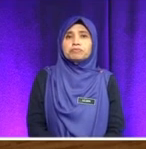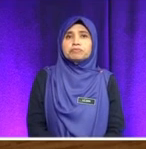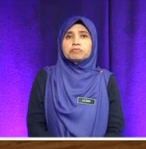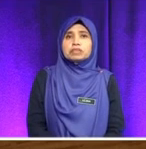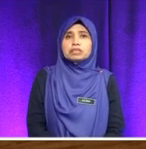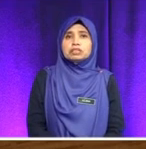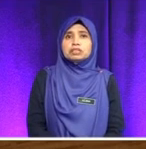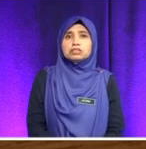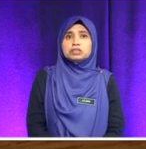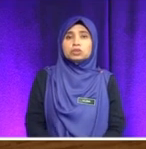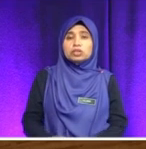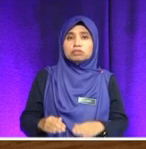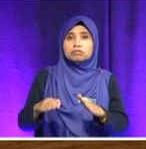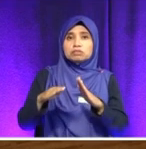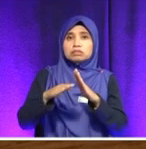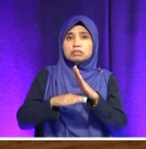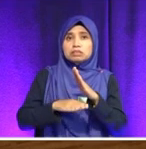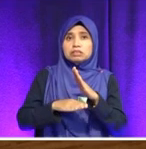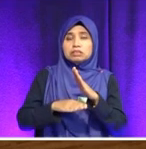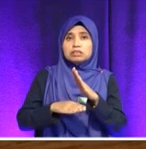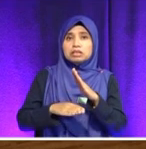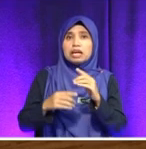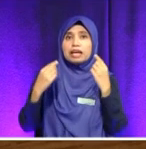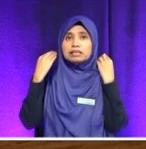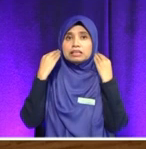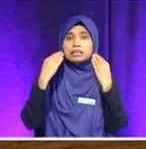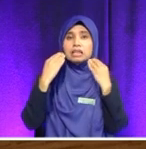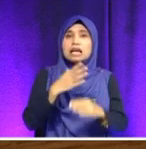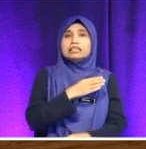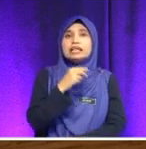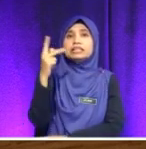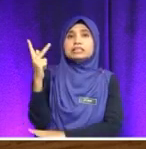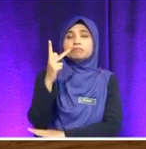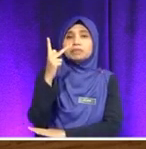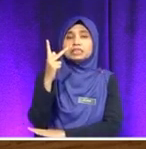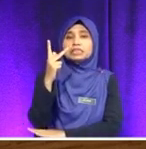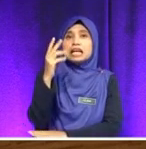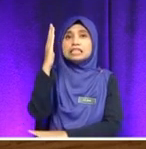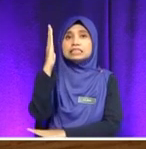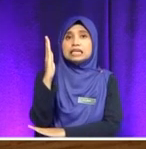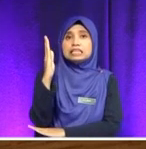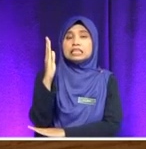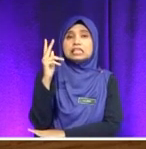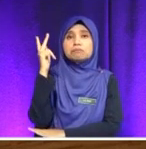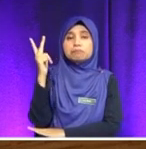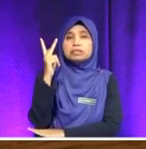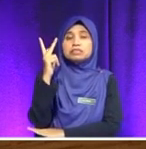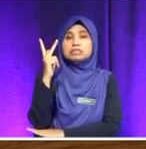bishop hat. Dan kita ada kipas. Okey, kita ada standing fan, ring